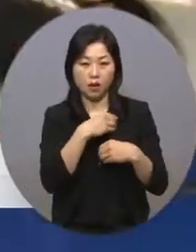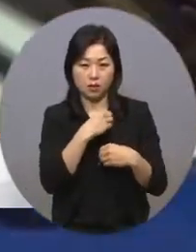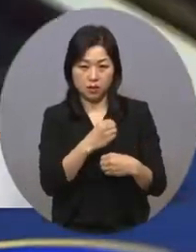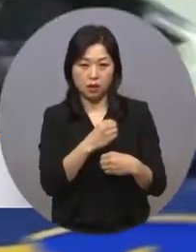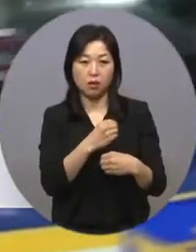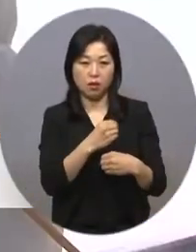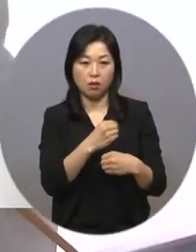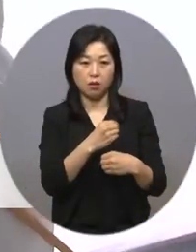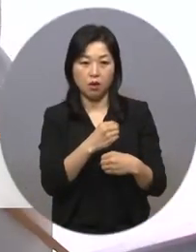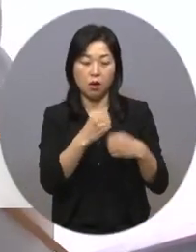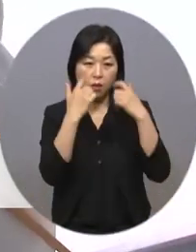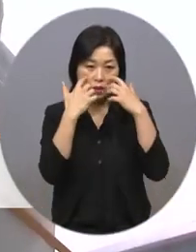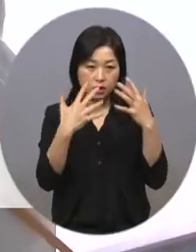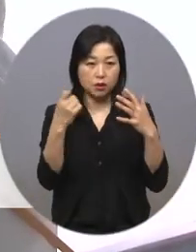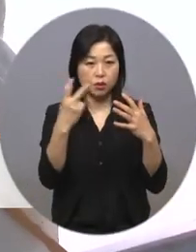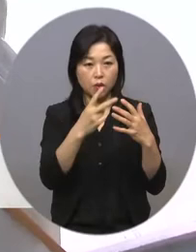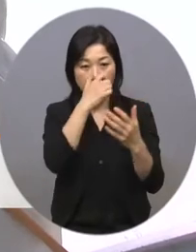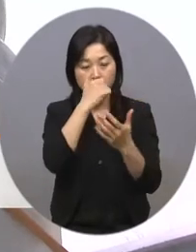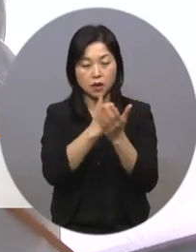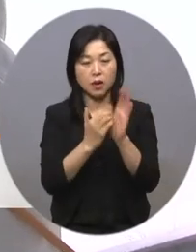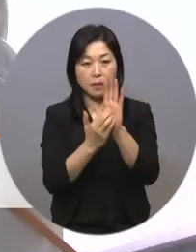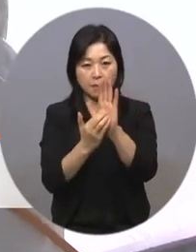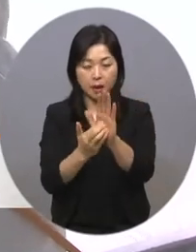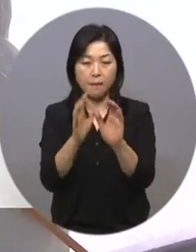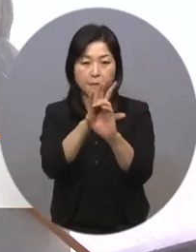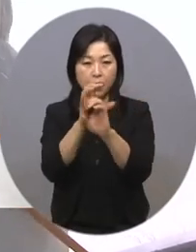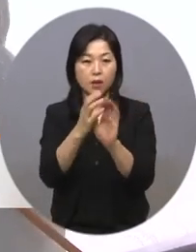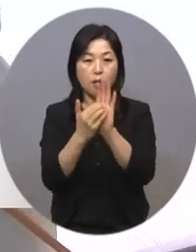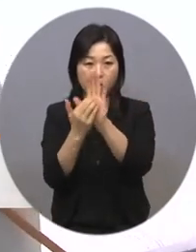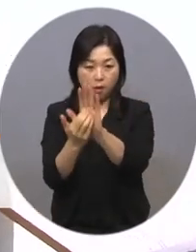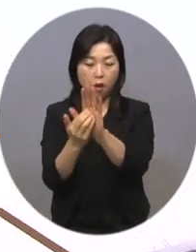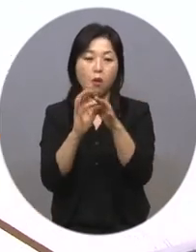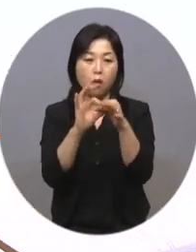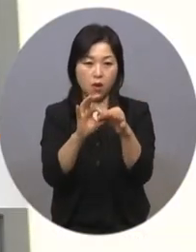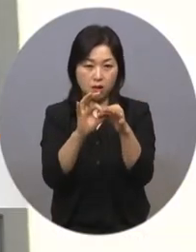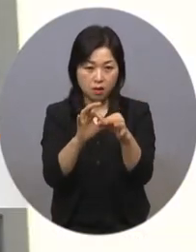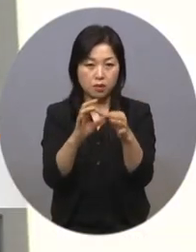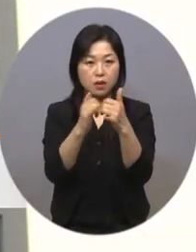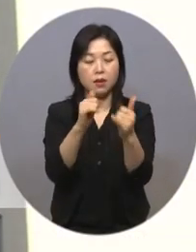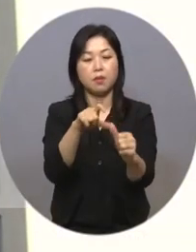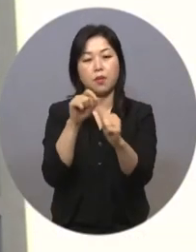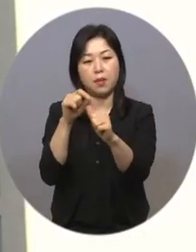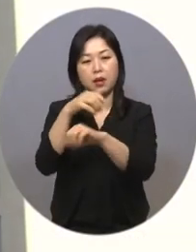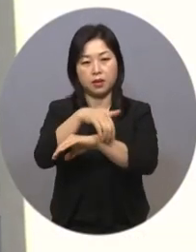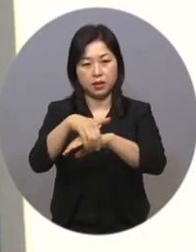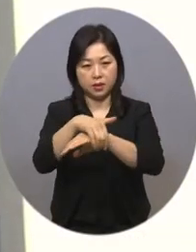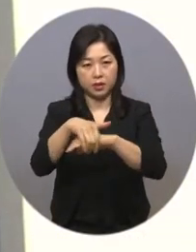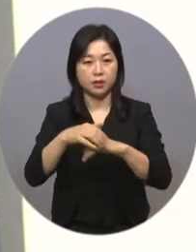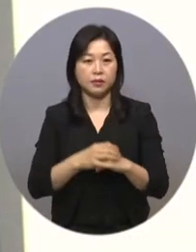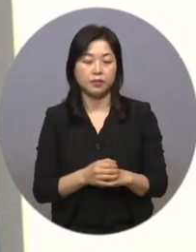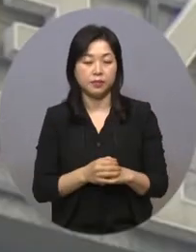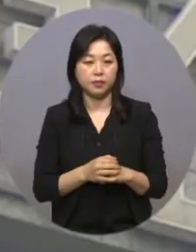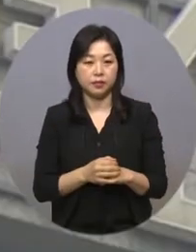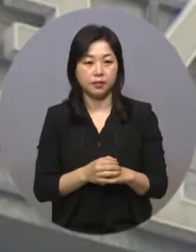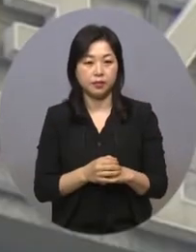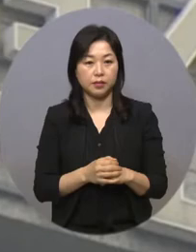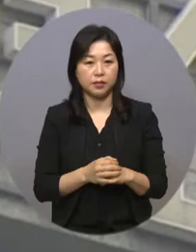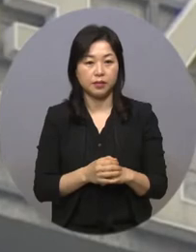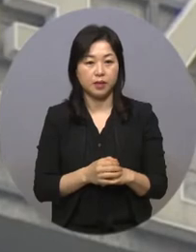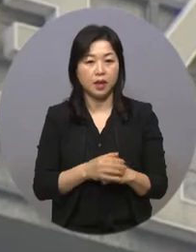범죄의 방 방역 지원 등 현장 인력이 중점 채용 됩니다 친한 2일 인사 역 신천 은